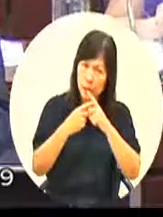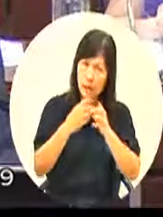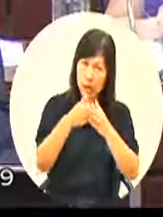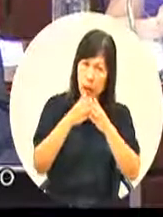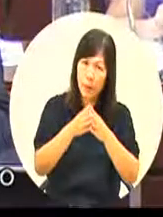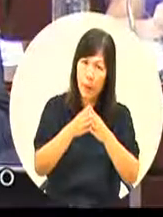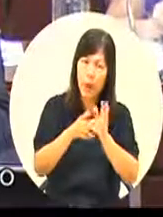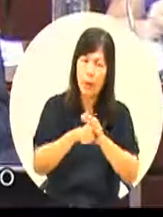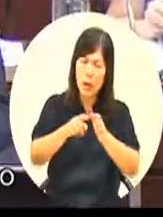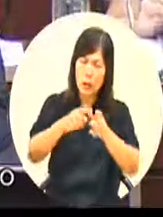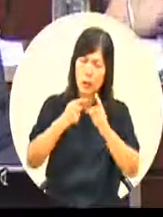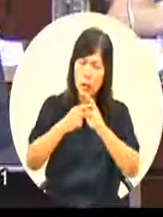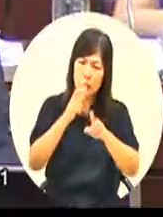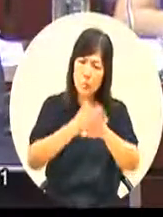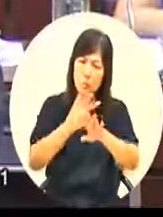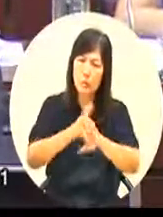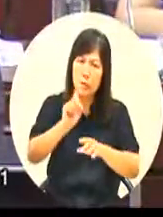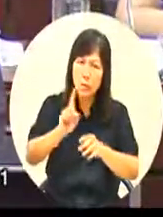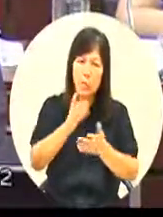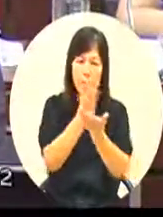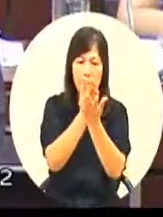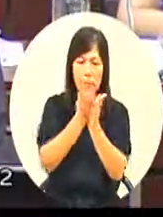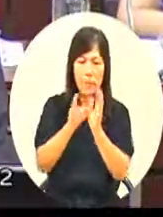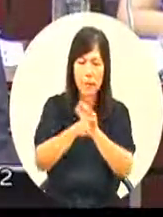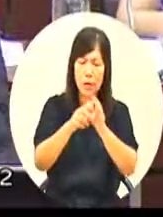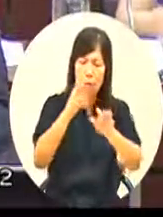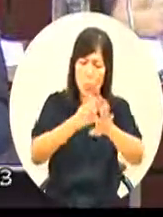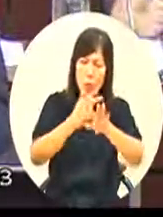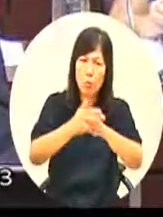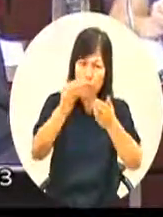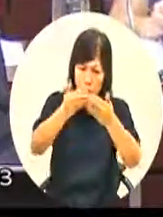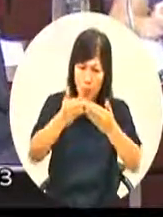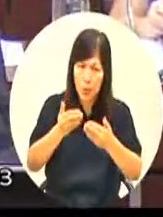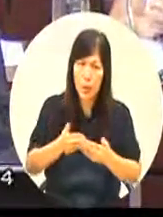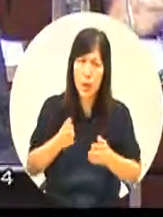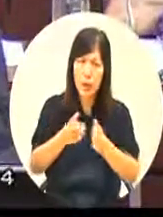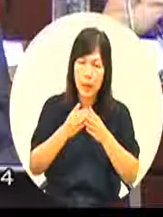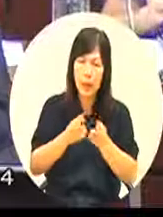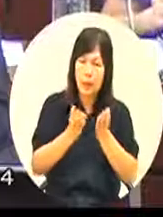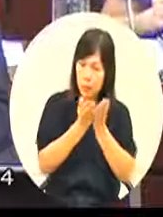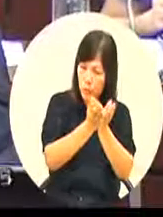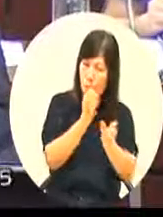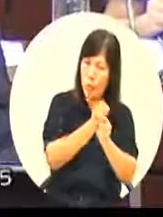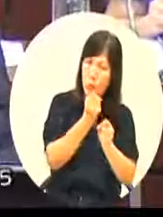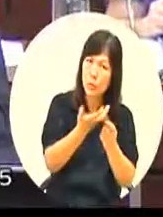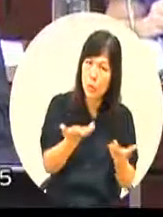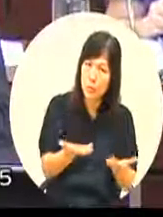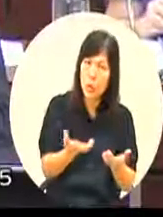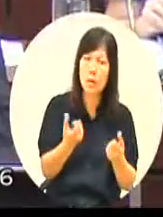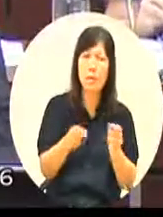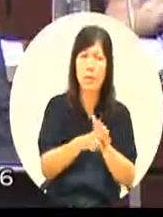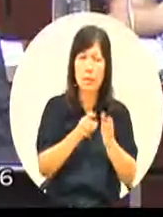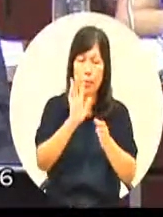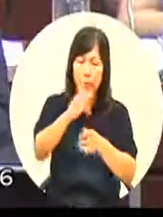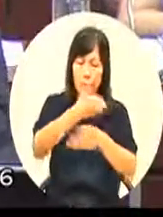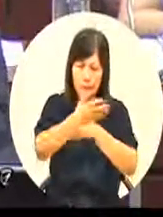你需要什么人才呢？每一个产业都要这样对待看的。像我们的造船的产业，那我们做了很多班，